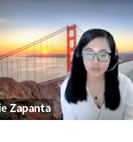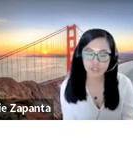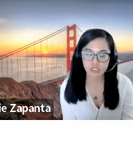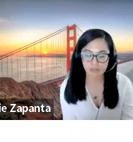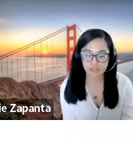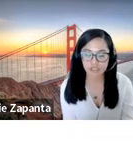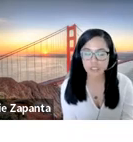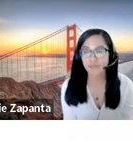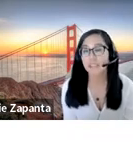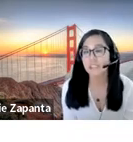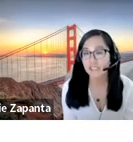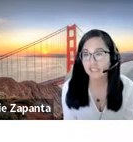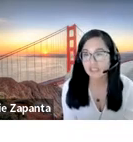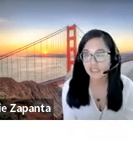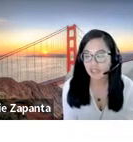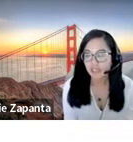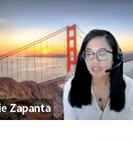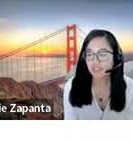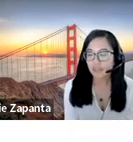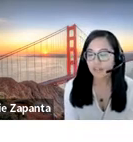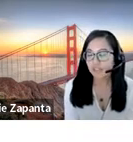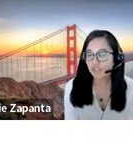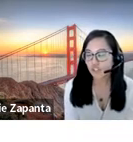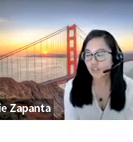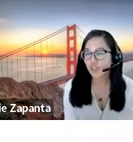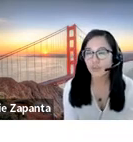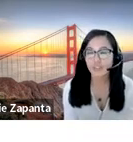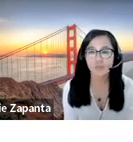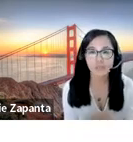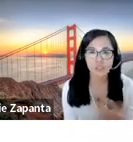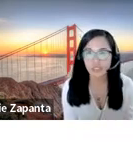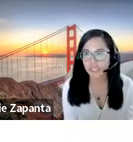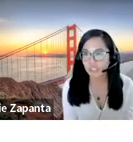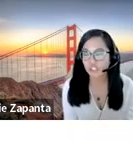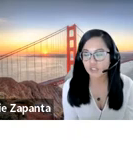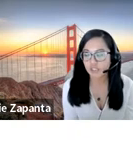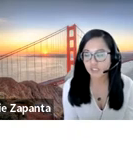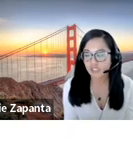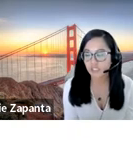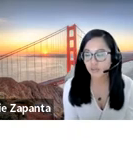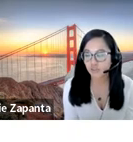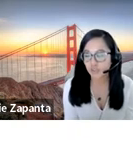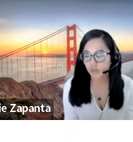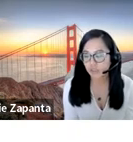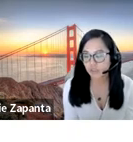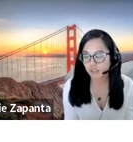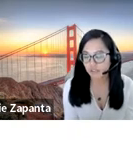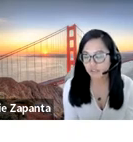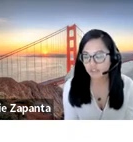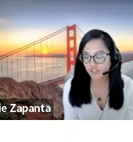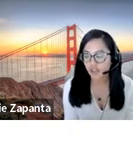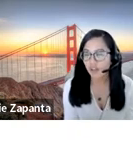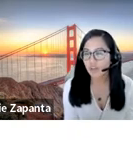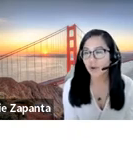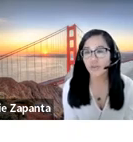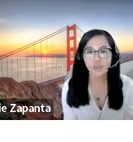students with disabilities, meaning that it is a student who is between the ages of 16 through 21 years of